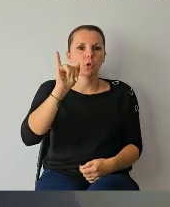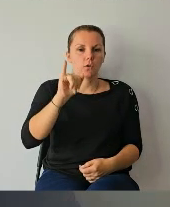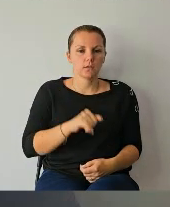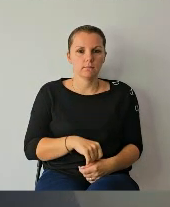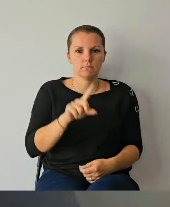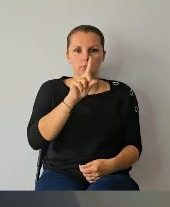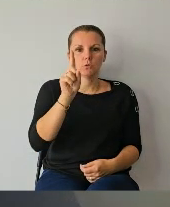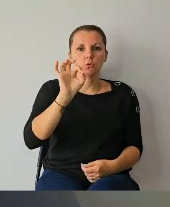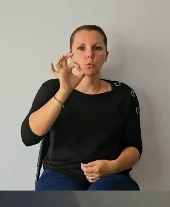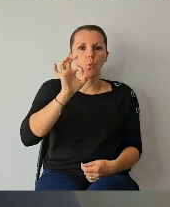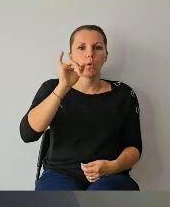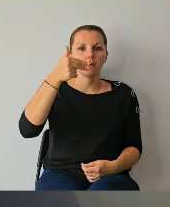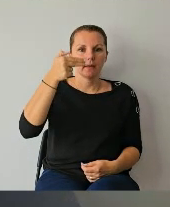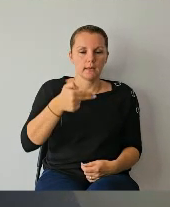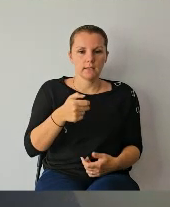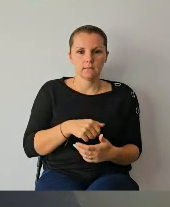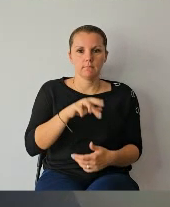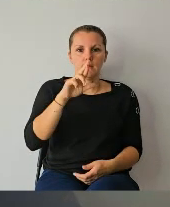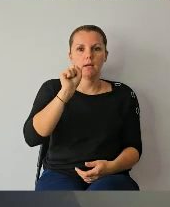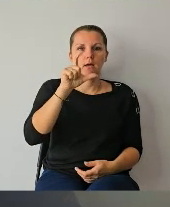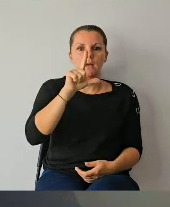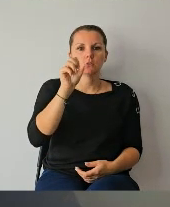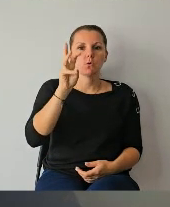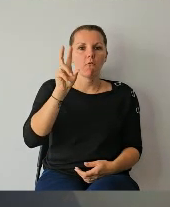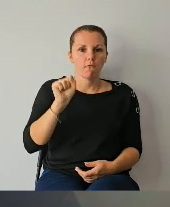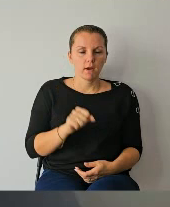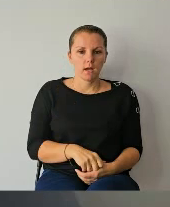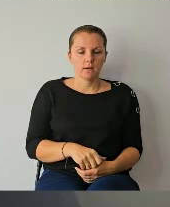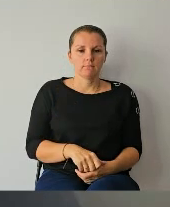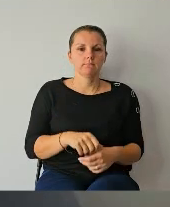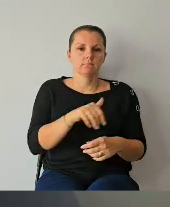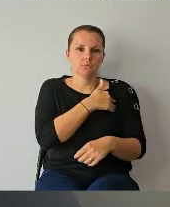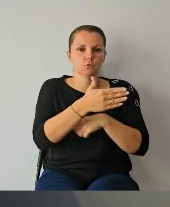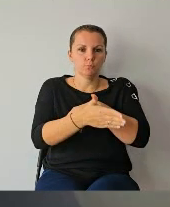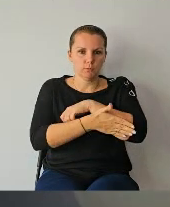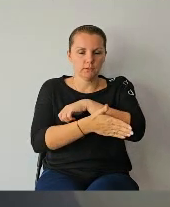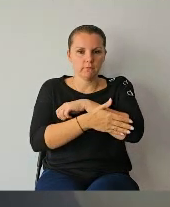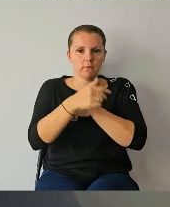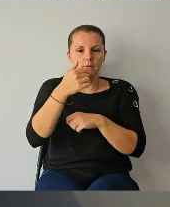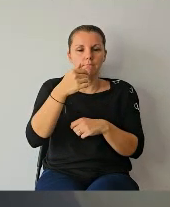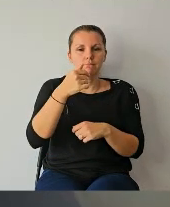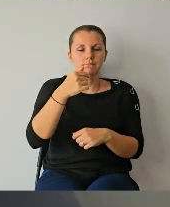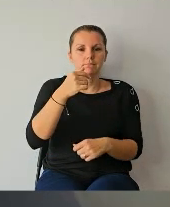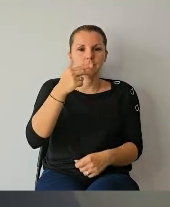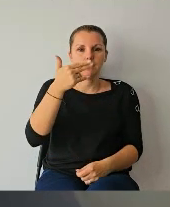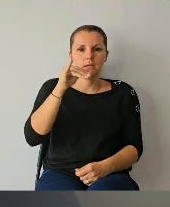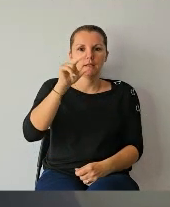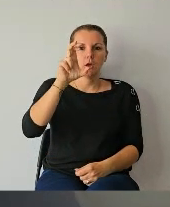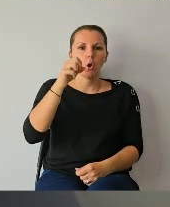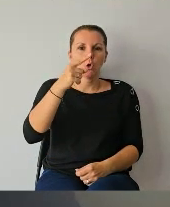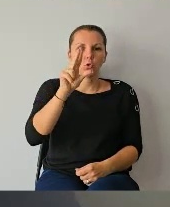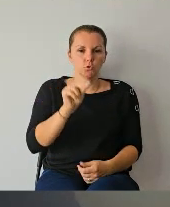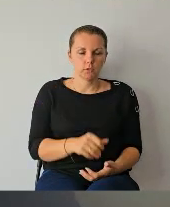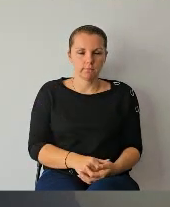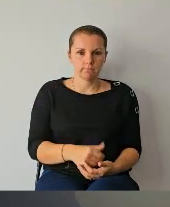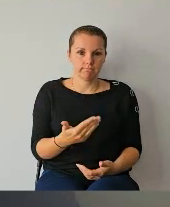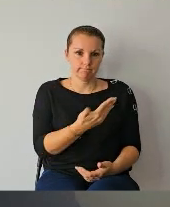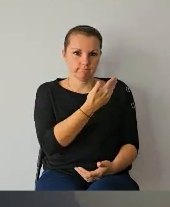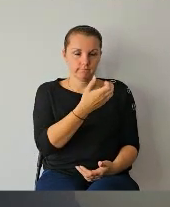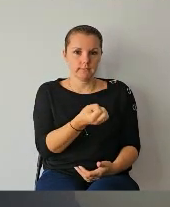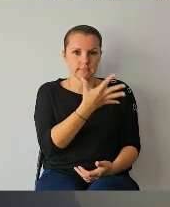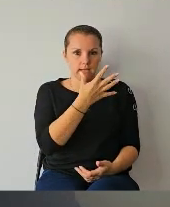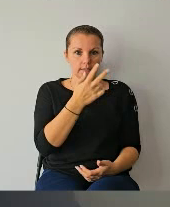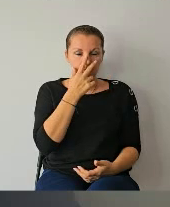Szkoła Podstawowa Racławówka i Szkoła Podstawowa numer 2 Niechobrz. Poniższy slajd przedstawia wyniki egzaminów